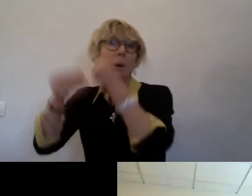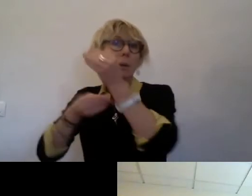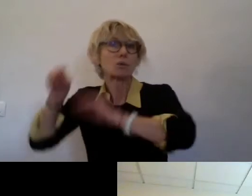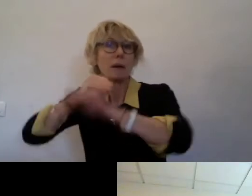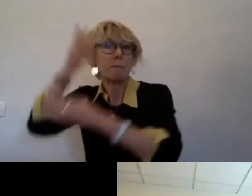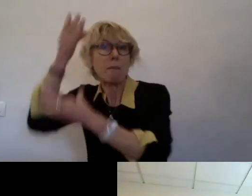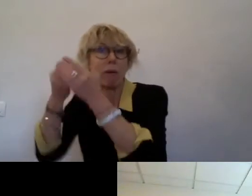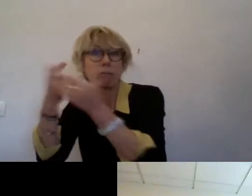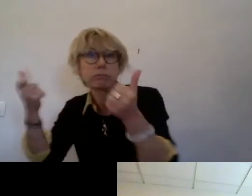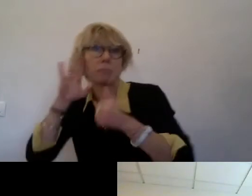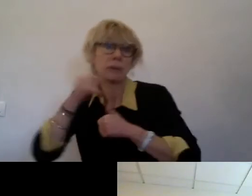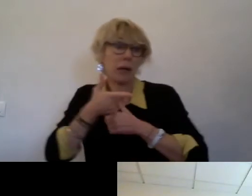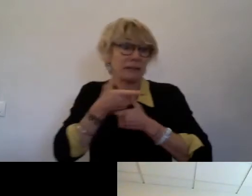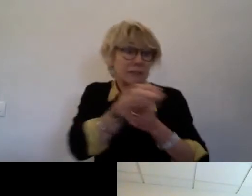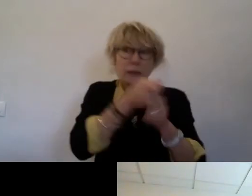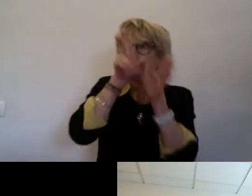réanimation